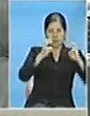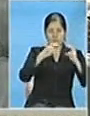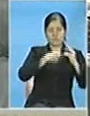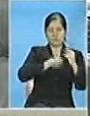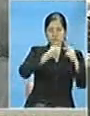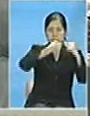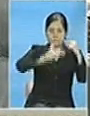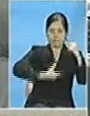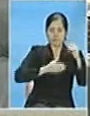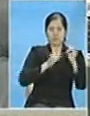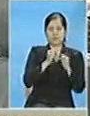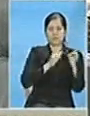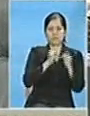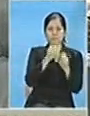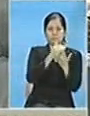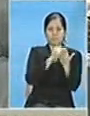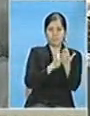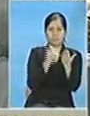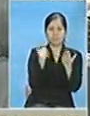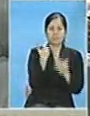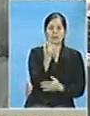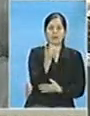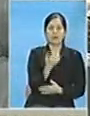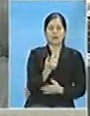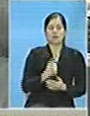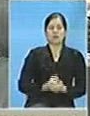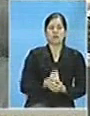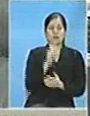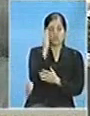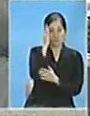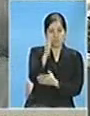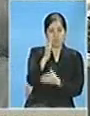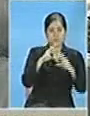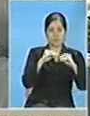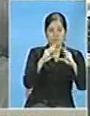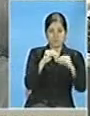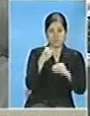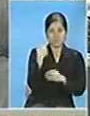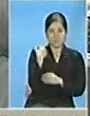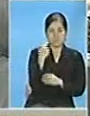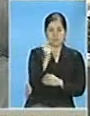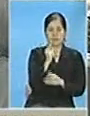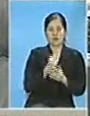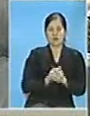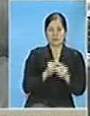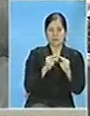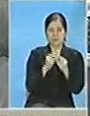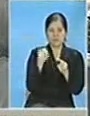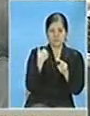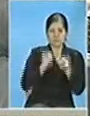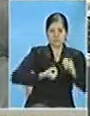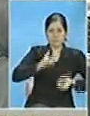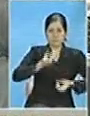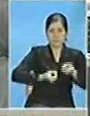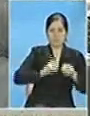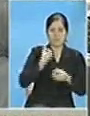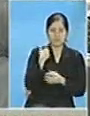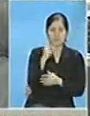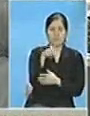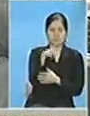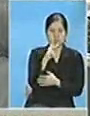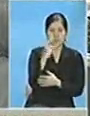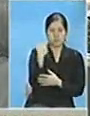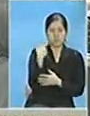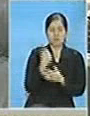มีอะไรบ้างนะครับเพราะนั้นผมก็หวังว่าการประชุมพรุ่งนี้นะครับจะมีความเห็นที่เป็นประโยชน์ต่อประชาชนน